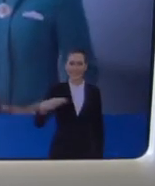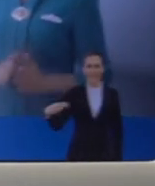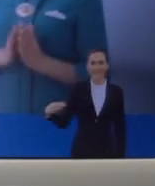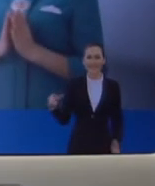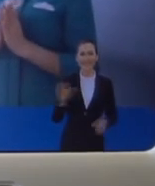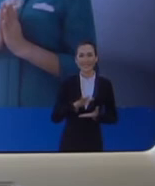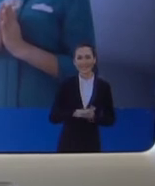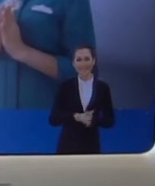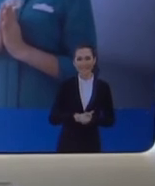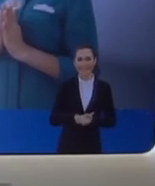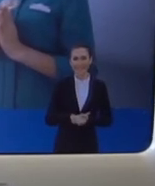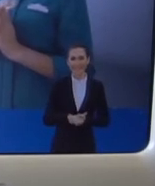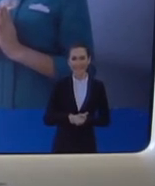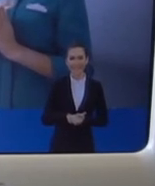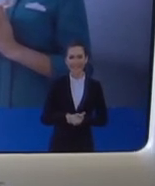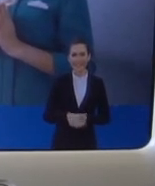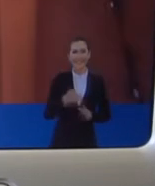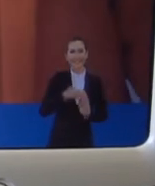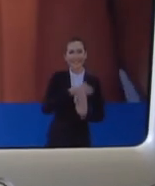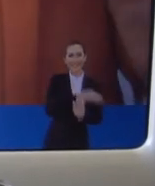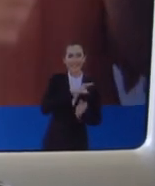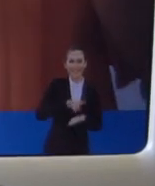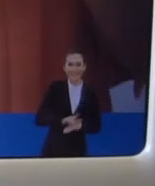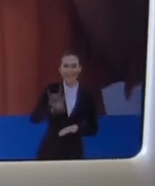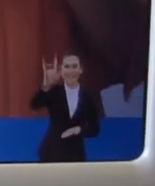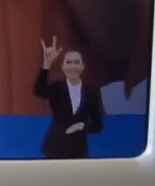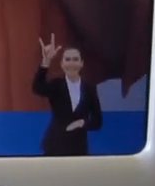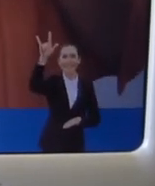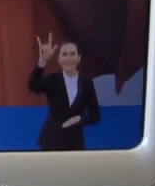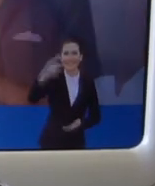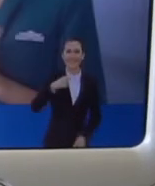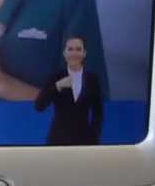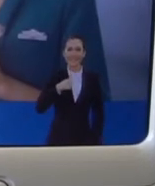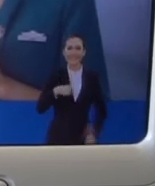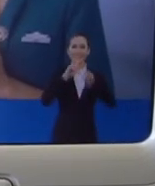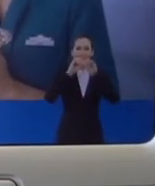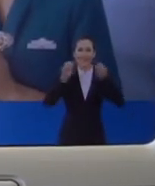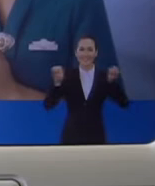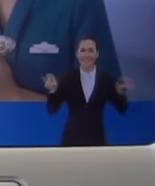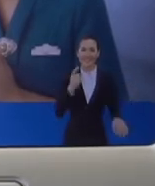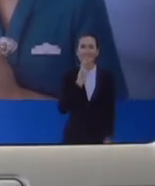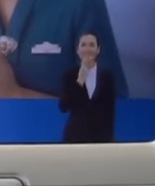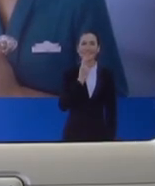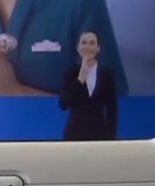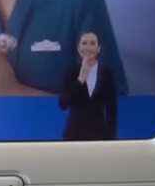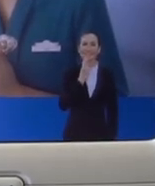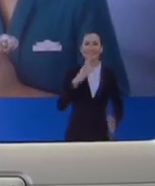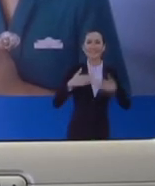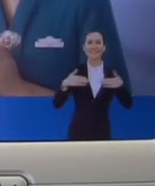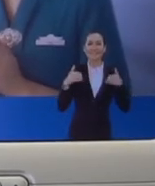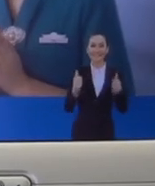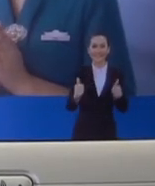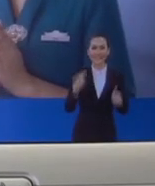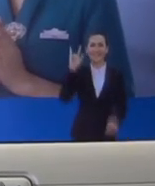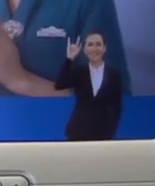Garuda Indonesia. Sebelum terbang, kami akan menyampaikan aspek keselamatan dari pesawat ini. Before takeoff, let us